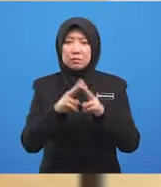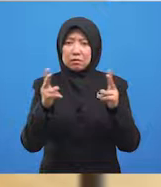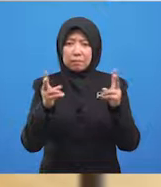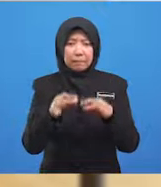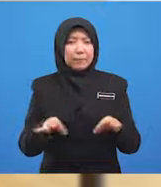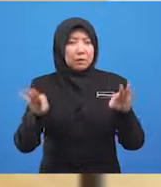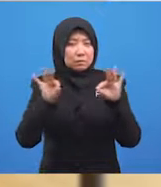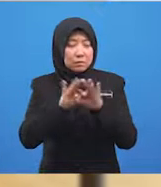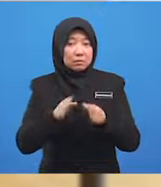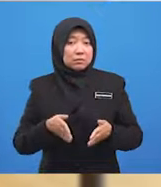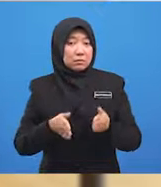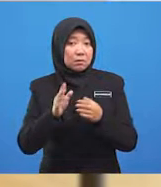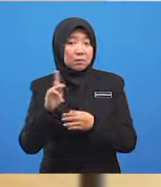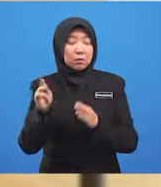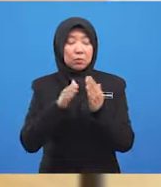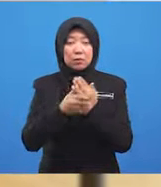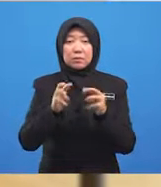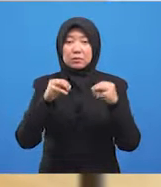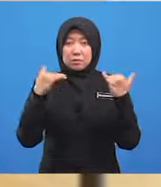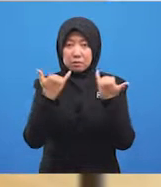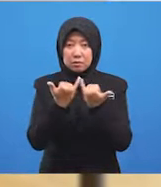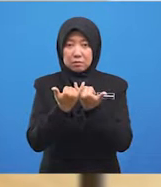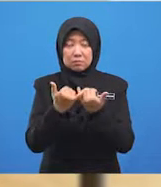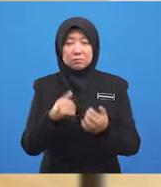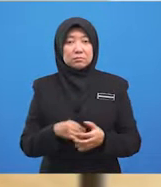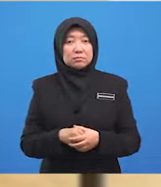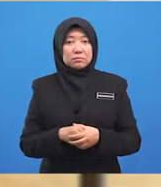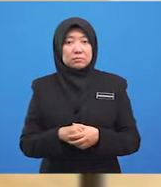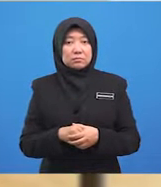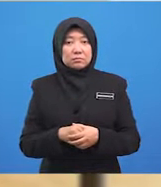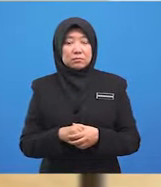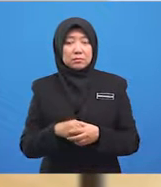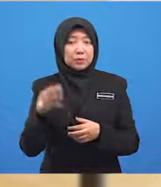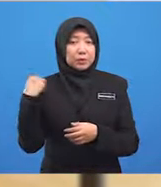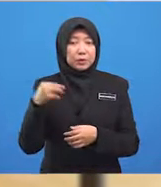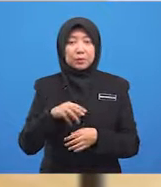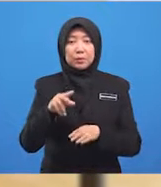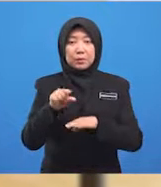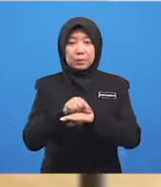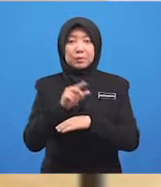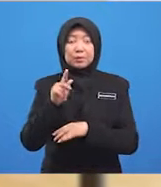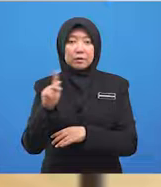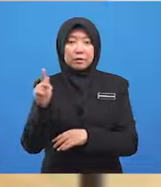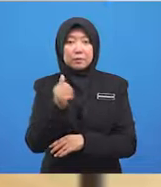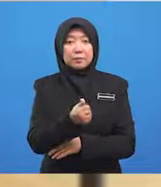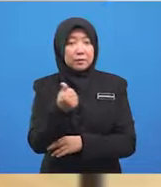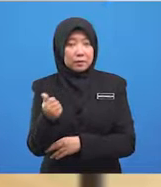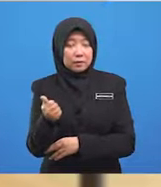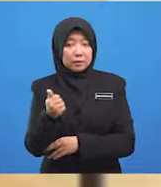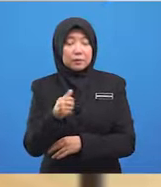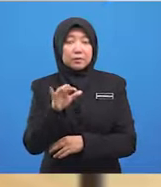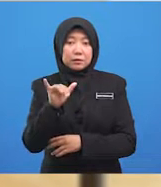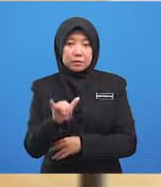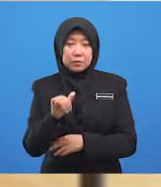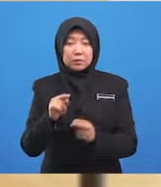yang dijalankan oleh masyarakat tersebut mereka menggunakan peralatan-peralatan ia lebih